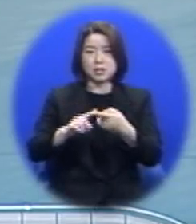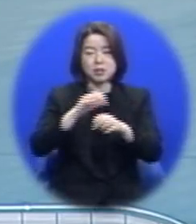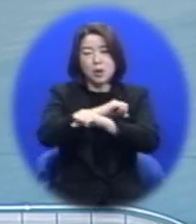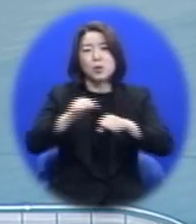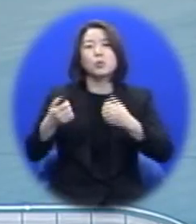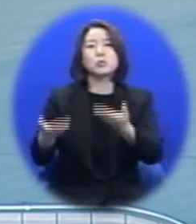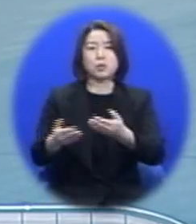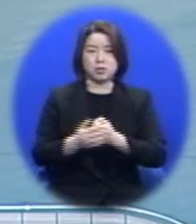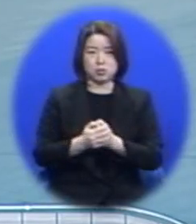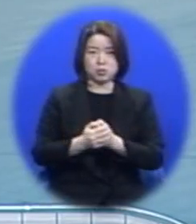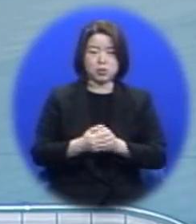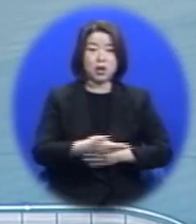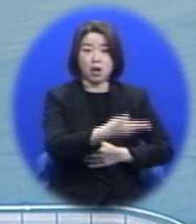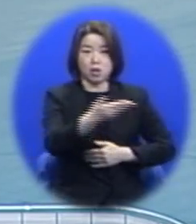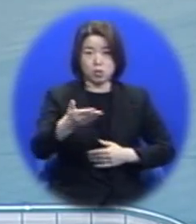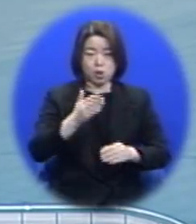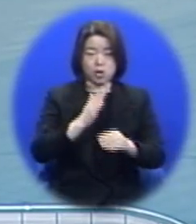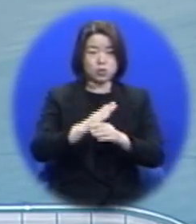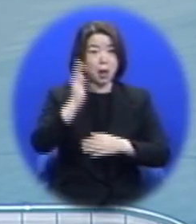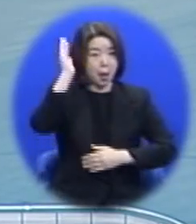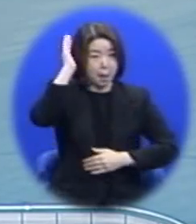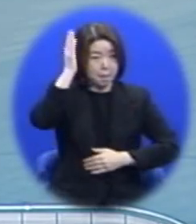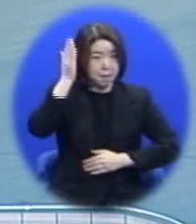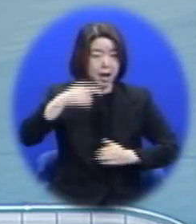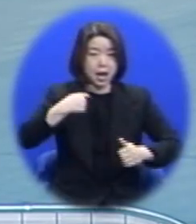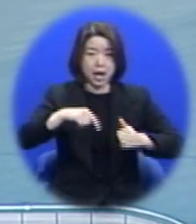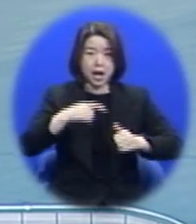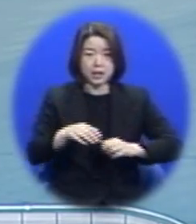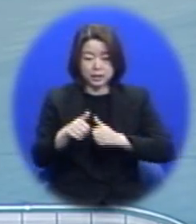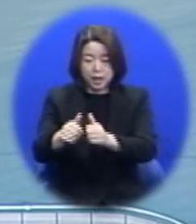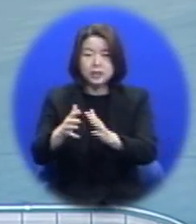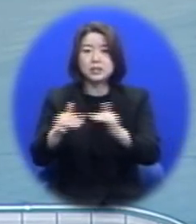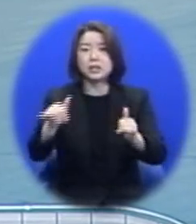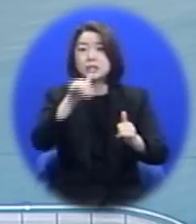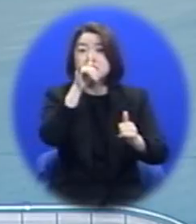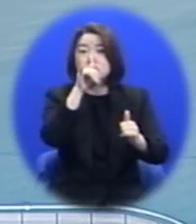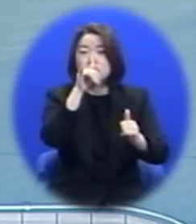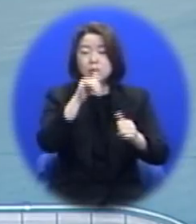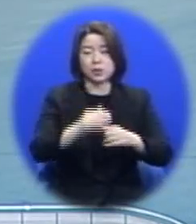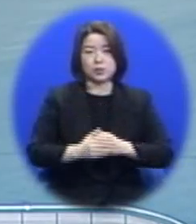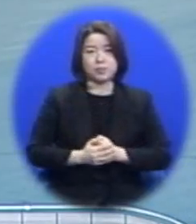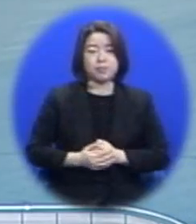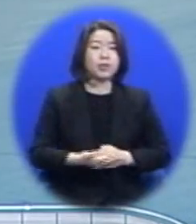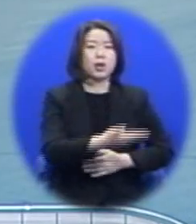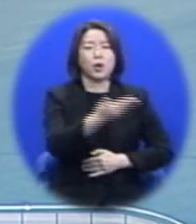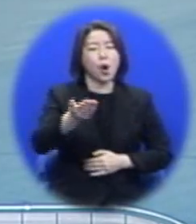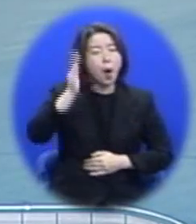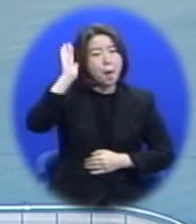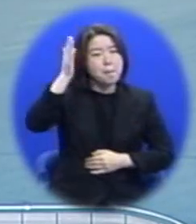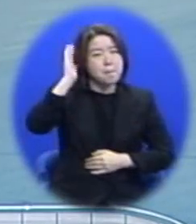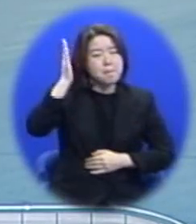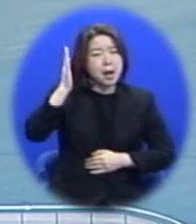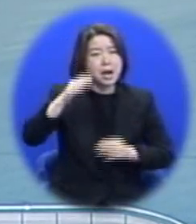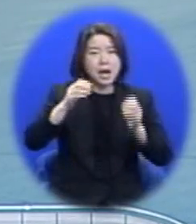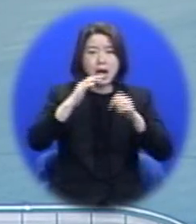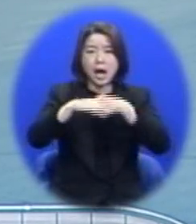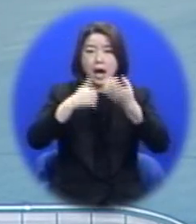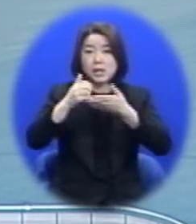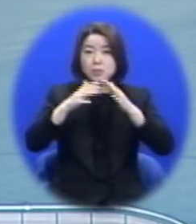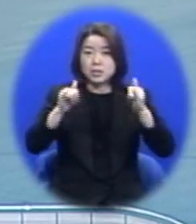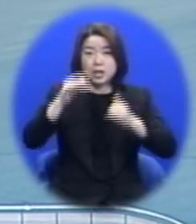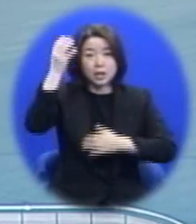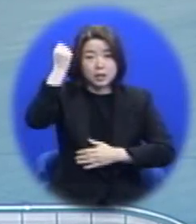너희 가운데는 발람의 가르침을 따르는 자들이 있다 그랬습니다. 여러분 발람 선지자 기억하십니까?